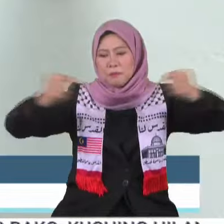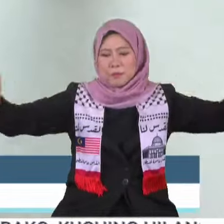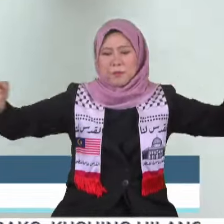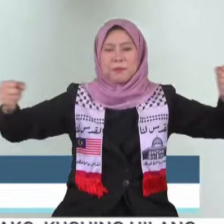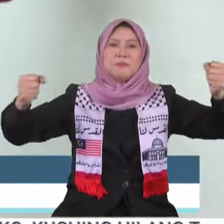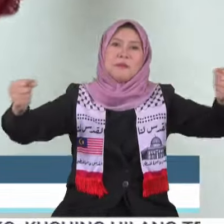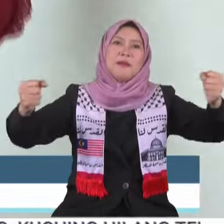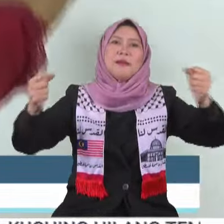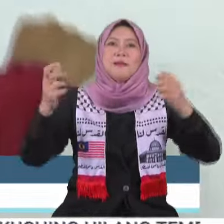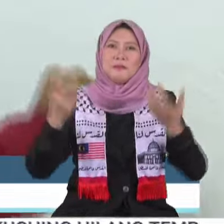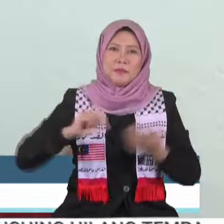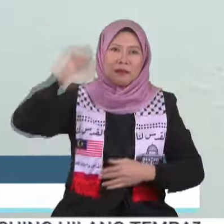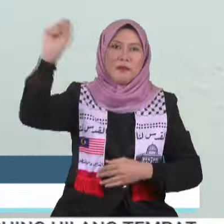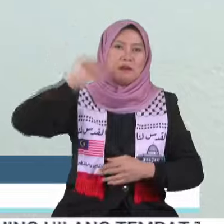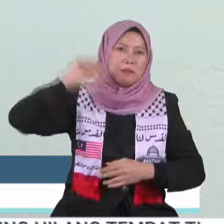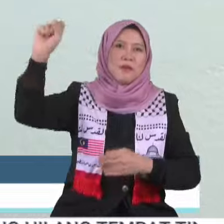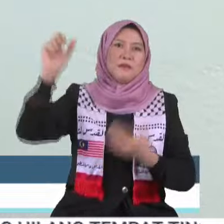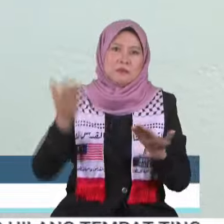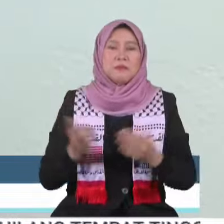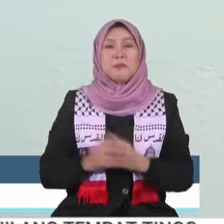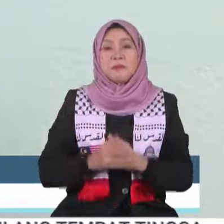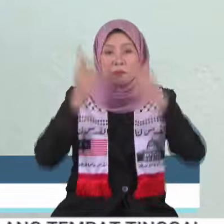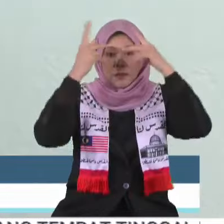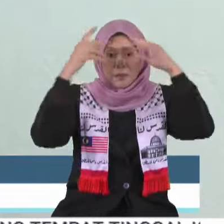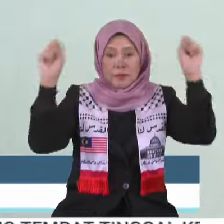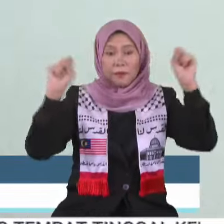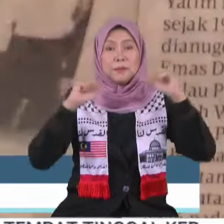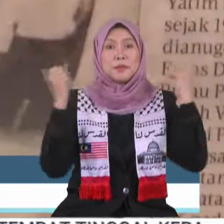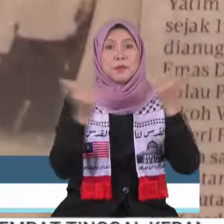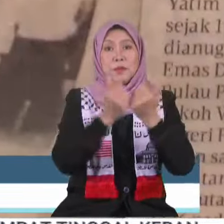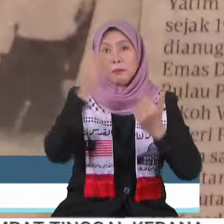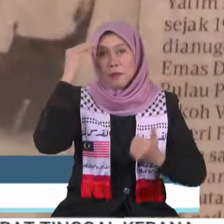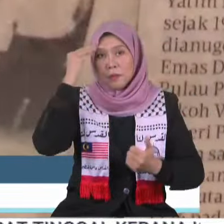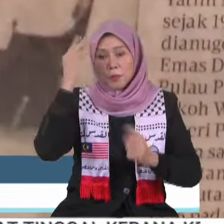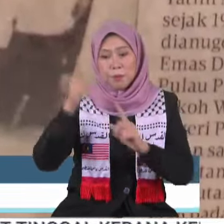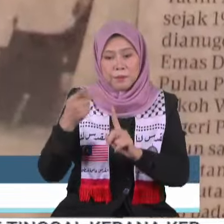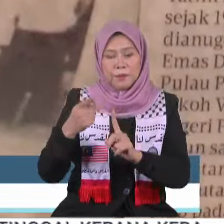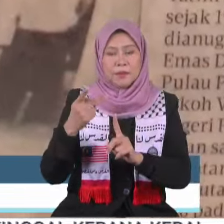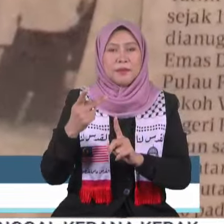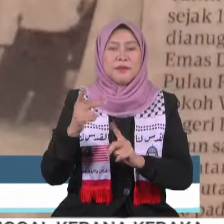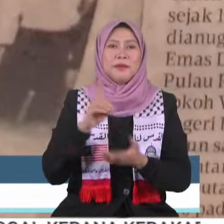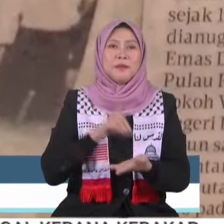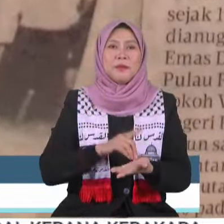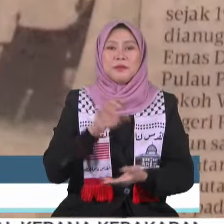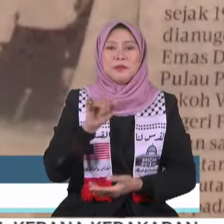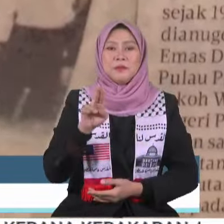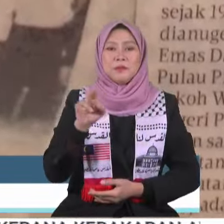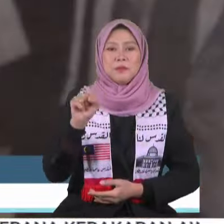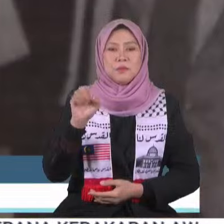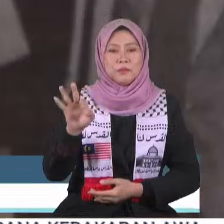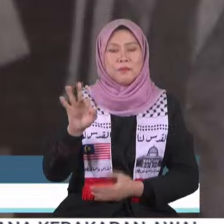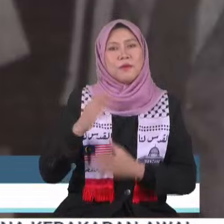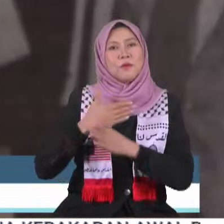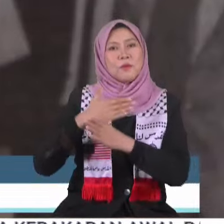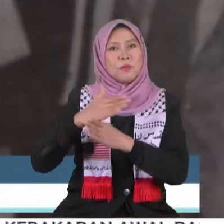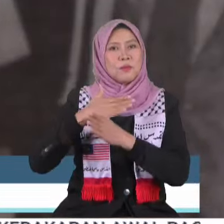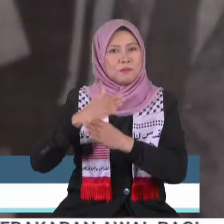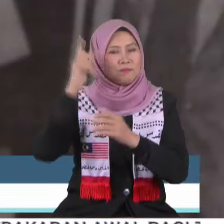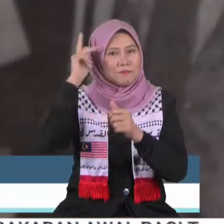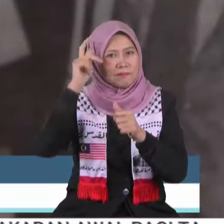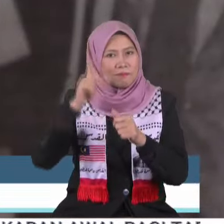tidur. Sementara itu, Presiden Persatuan Melayu Pulau Pinang, Tan Sri Dr. Yusof Latif berkongsi